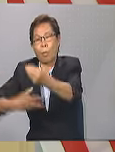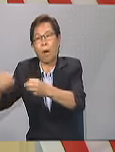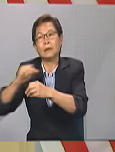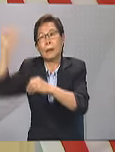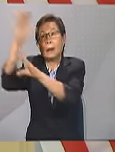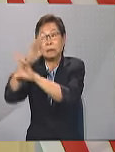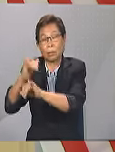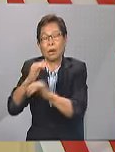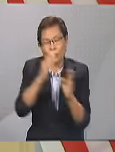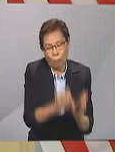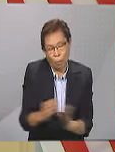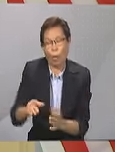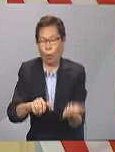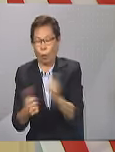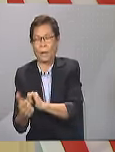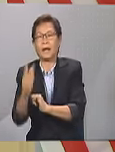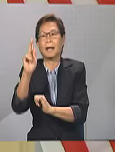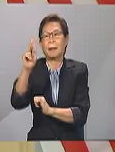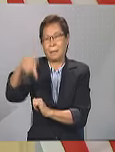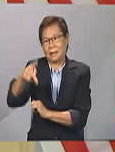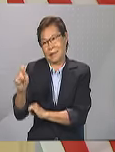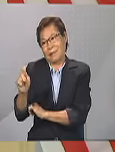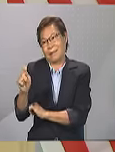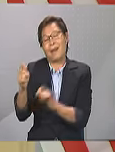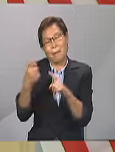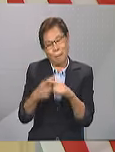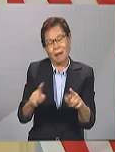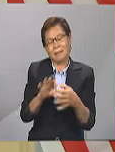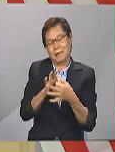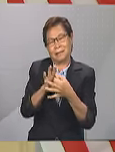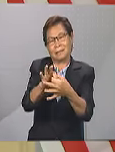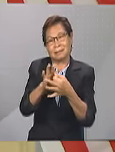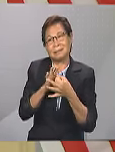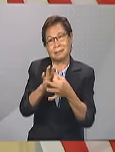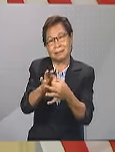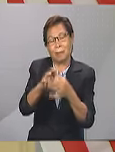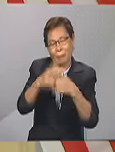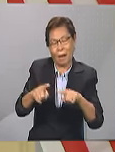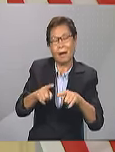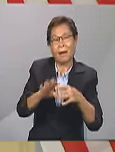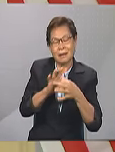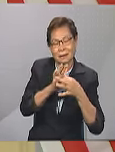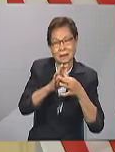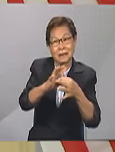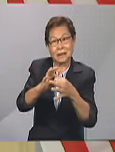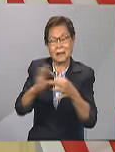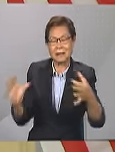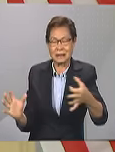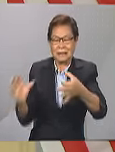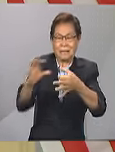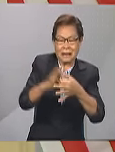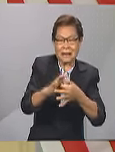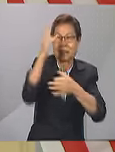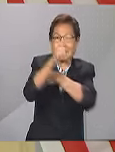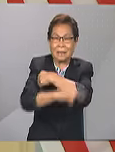dan Sabah diatur oleh Kementerian Pekerjaan tinggi tetapi dengan kerja sama dengan driver dengan kerjasama kerajaan